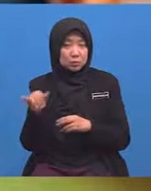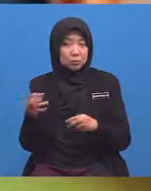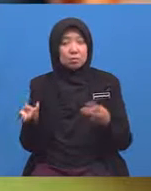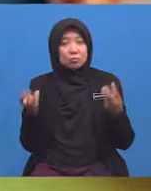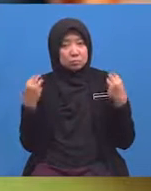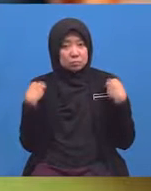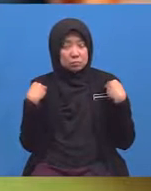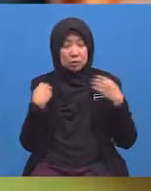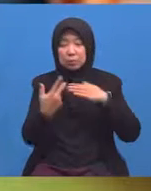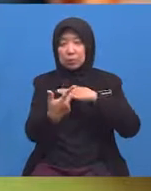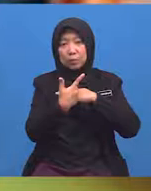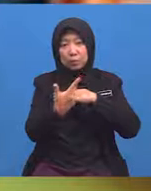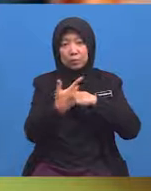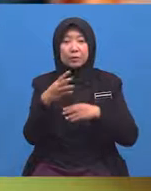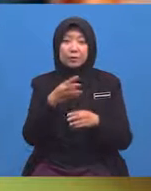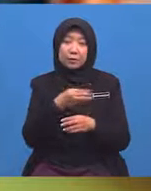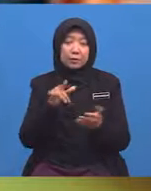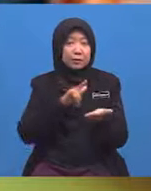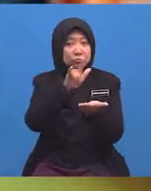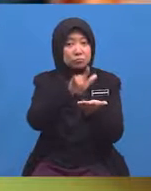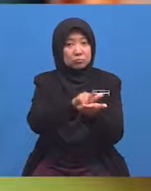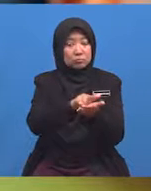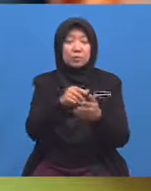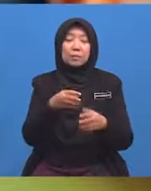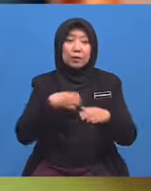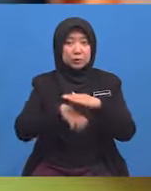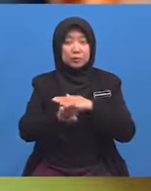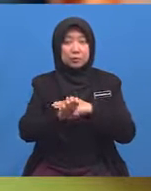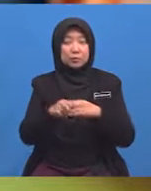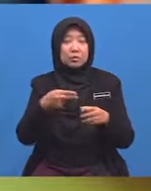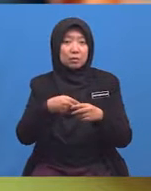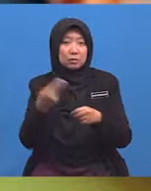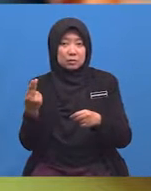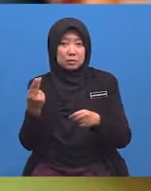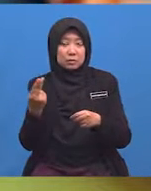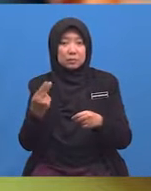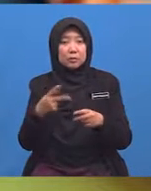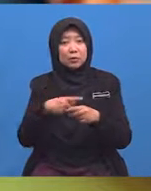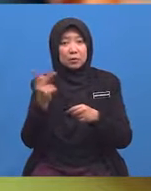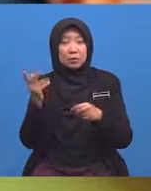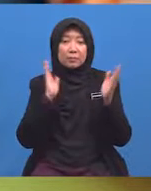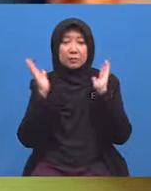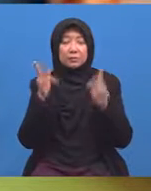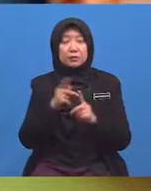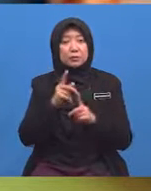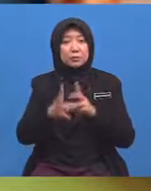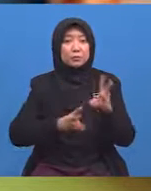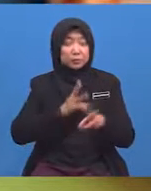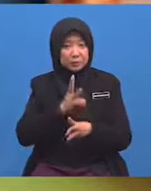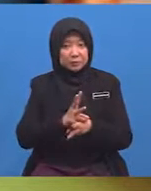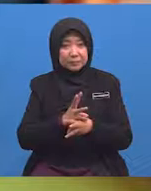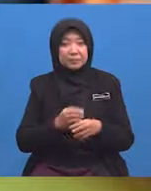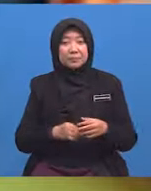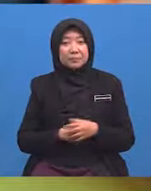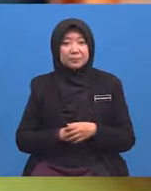Contohnya, kewujudan pelabuhan dan lapangan terbang dapat mengeksport hasil pengeluaran Malaysia